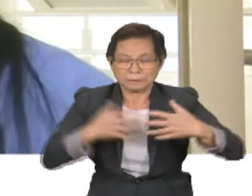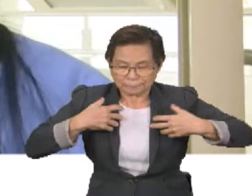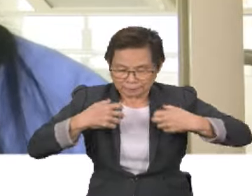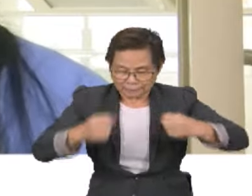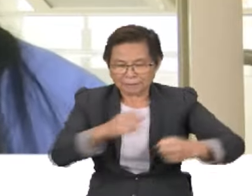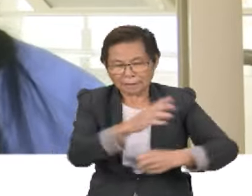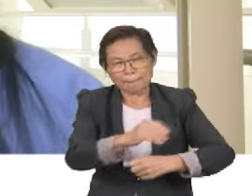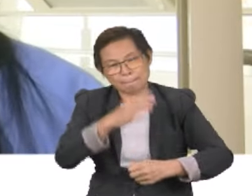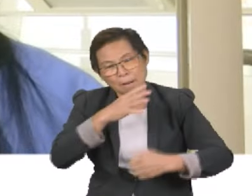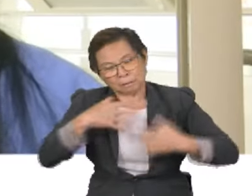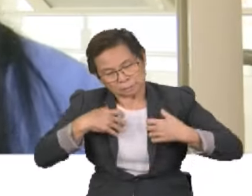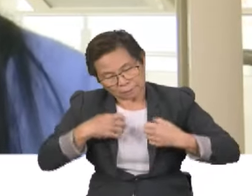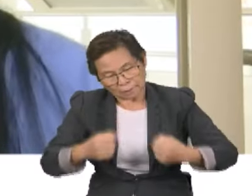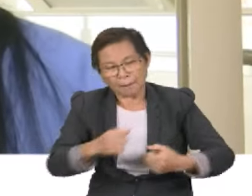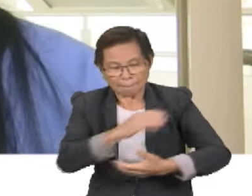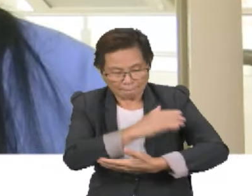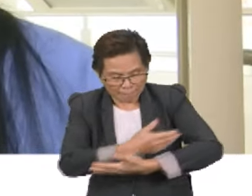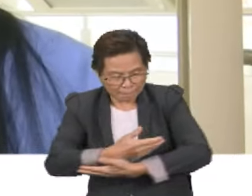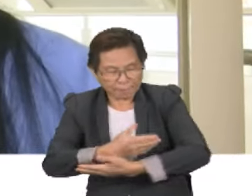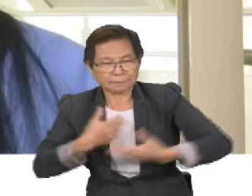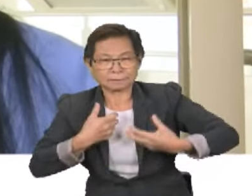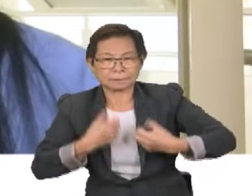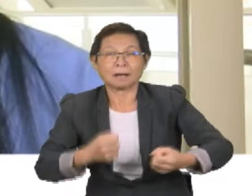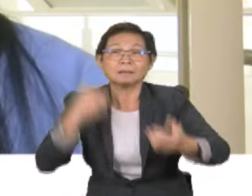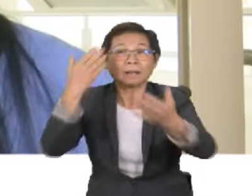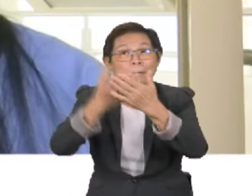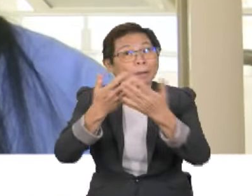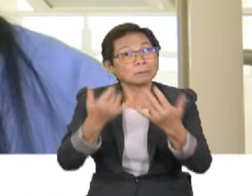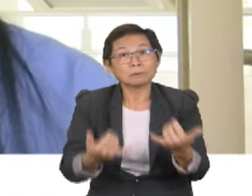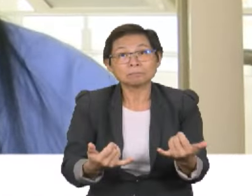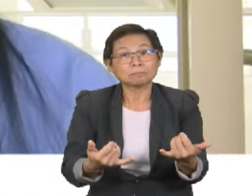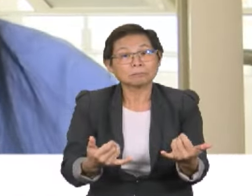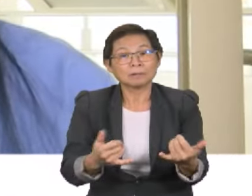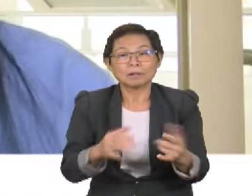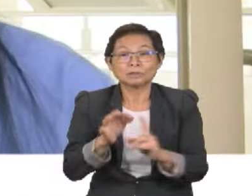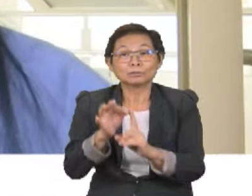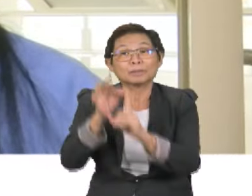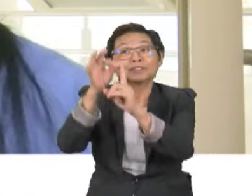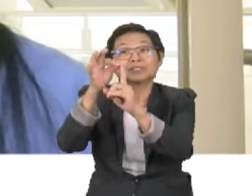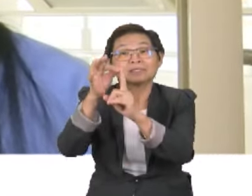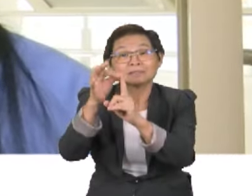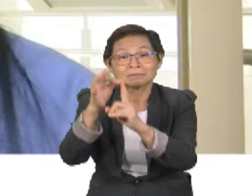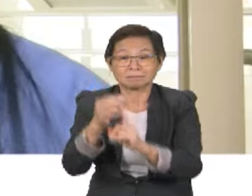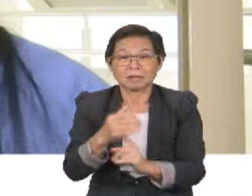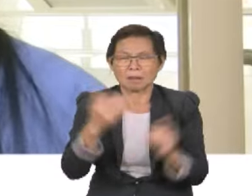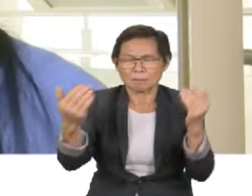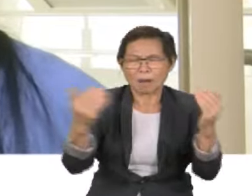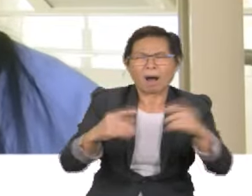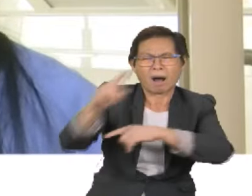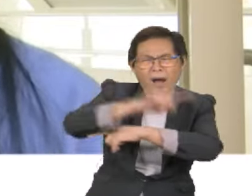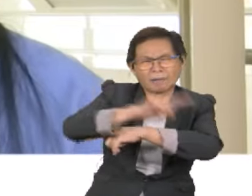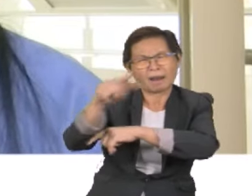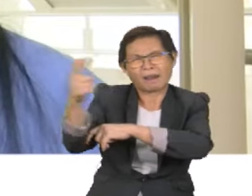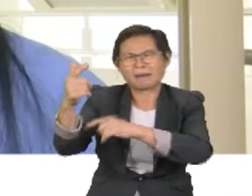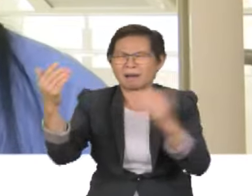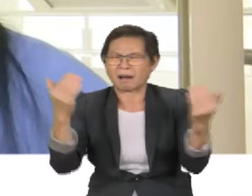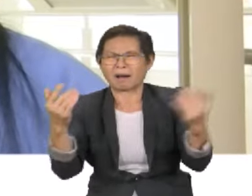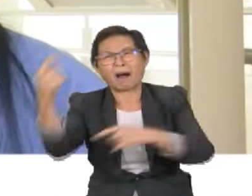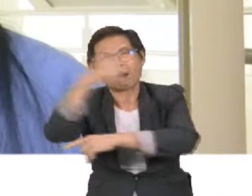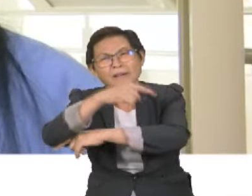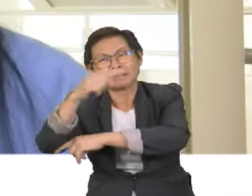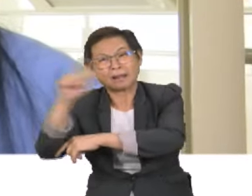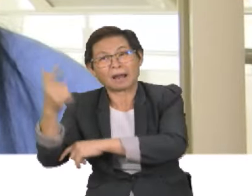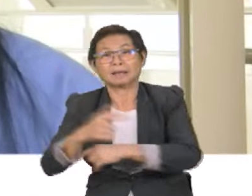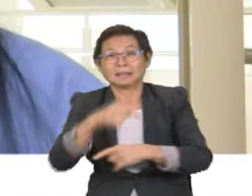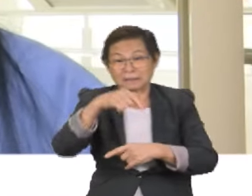sihat, mak pun sihat, baby pun sihat. So, setakat ni benda yang istimewa lah sebab berbanding dengan hari-hari lain. Hari ni tahun